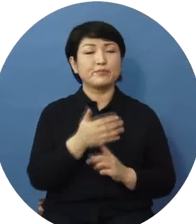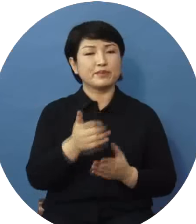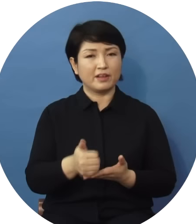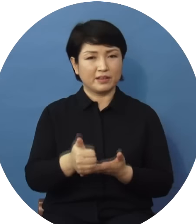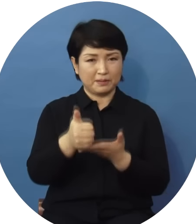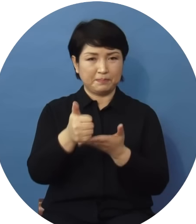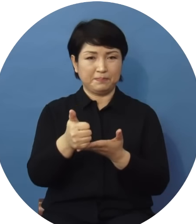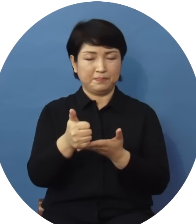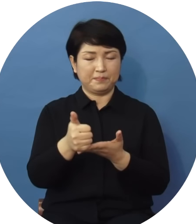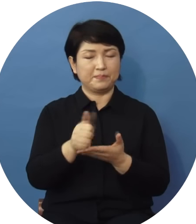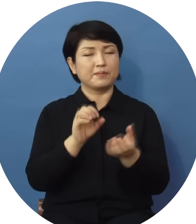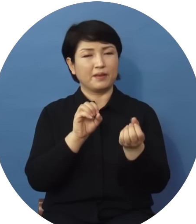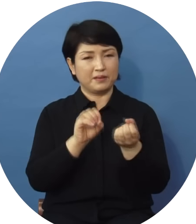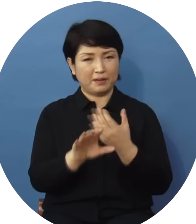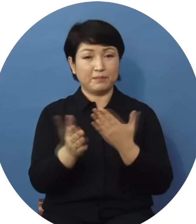그러자 부처님께서